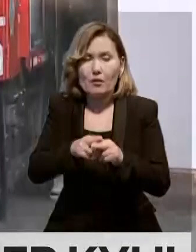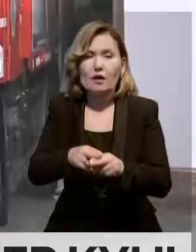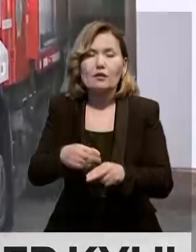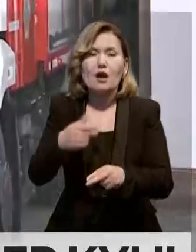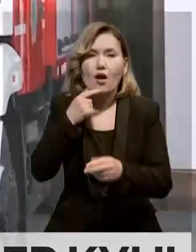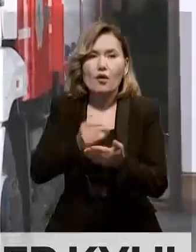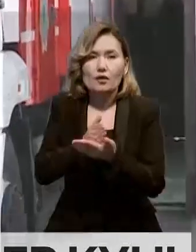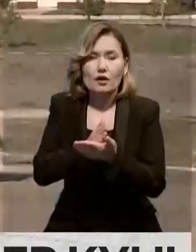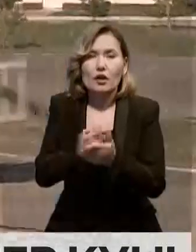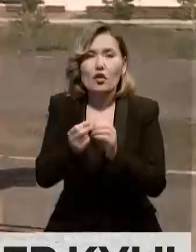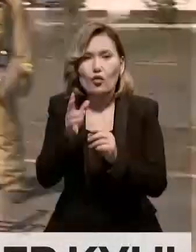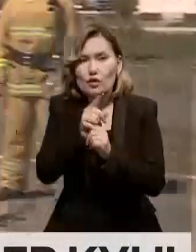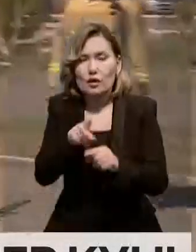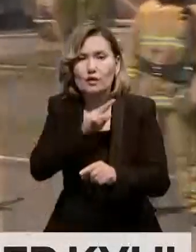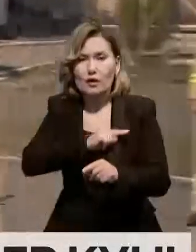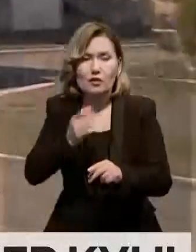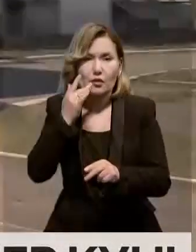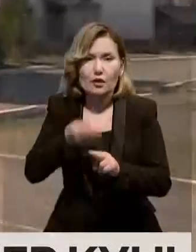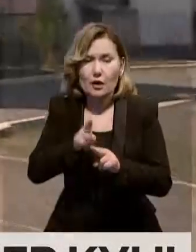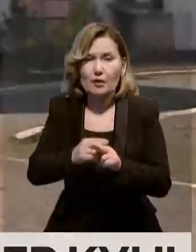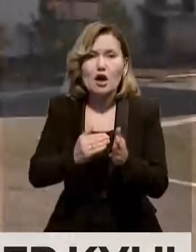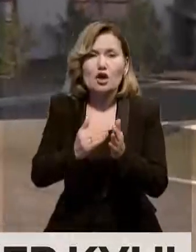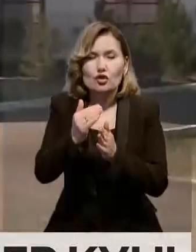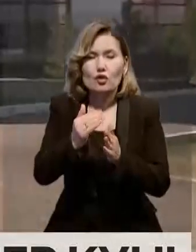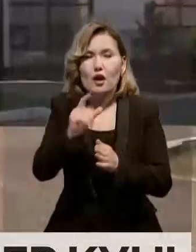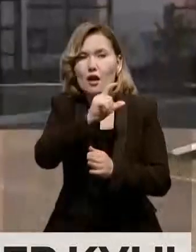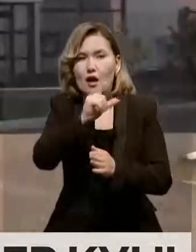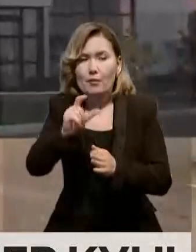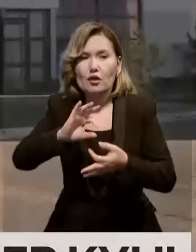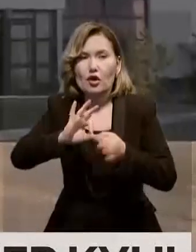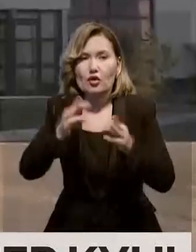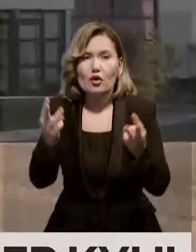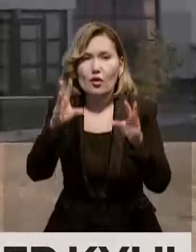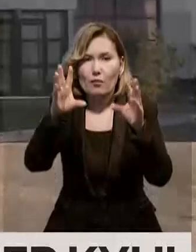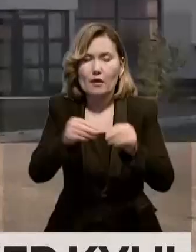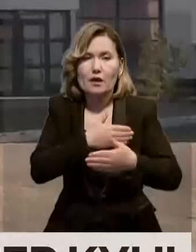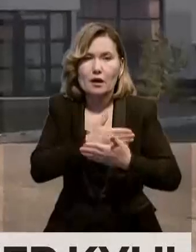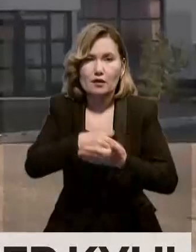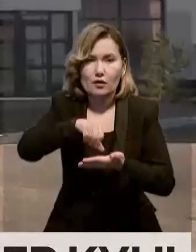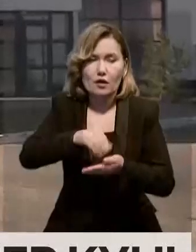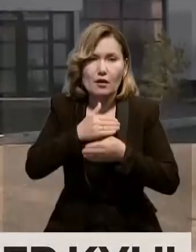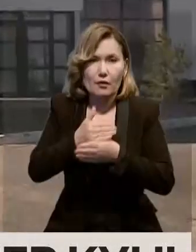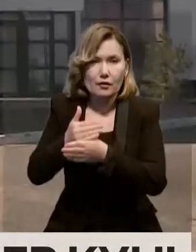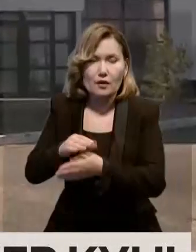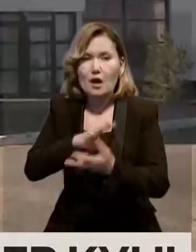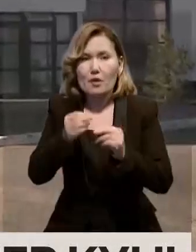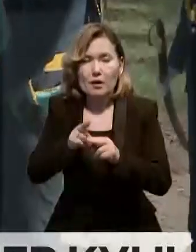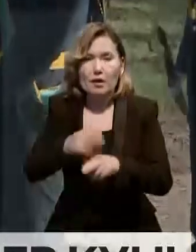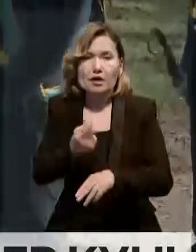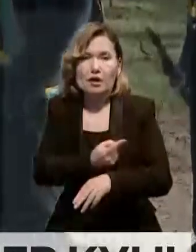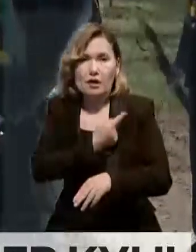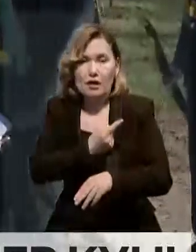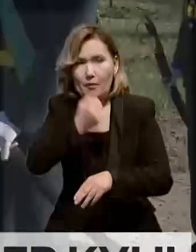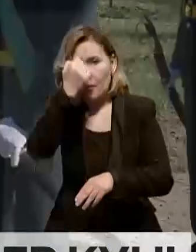10 жыл жұмыс істеп келе жатқан Ілияс бірнеше мәрте жоғары қабаттардағы күрделі өртті ауыздықтау жұмыстарына қатысқан. Өзінің қырағылығы мен шеберлігінің